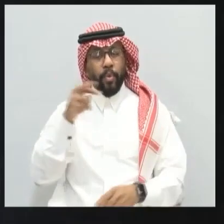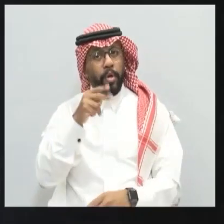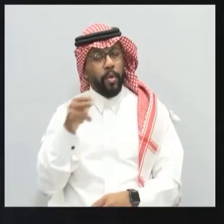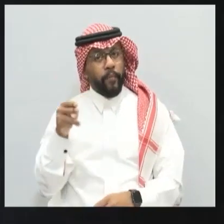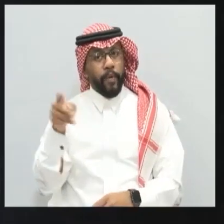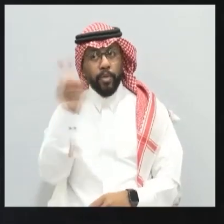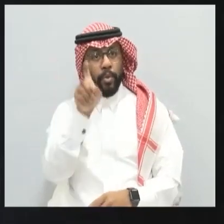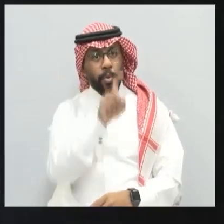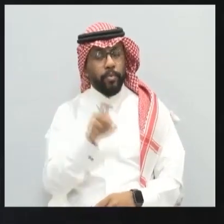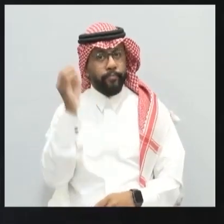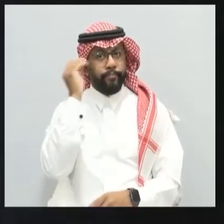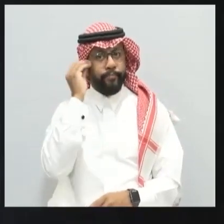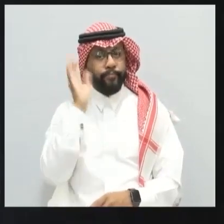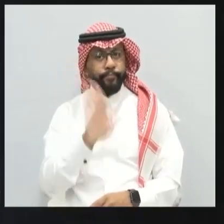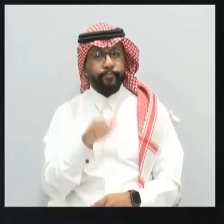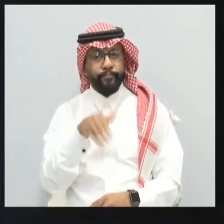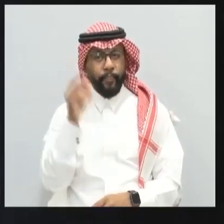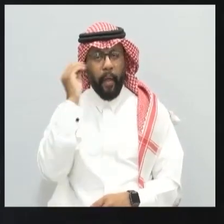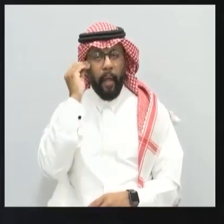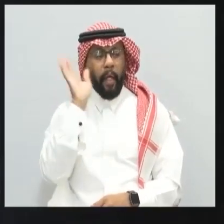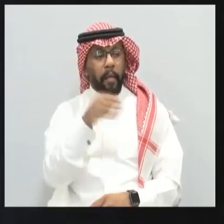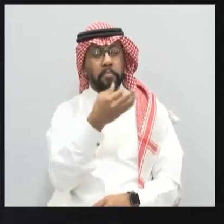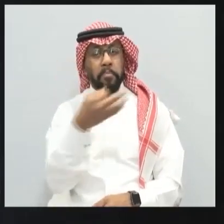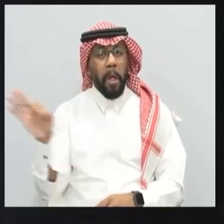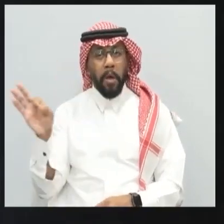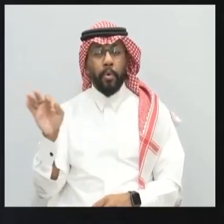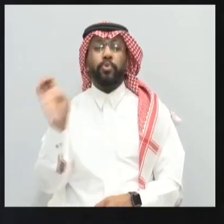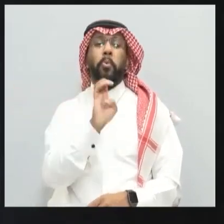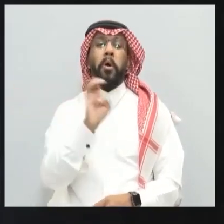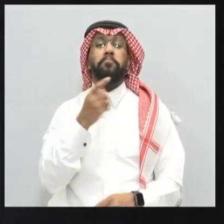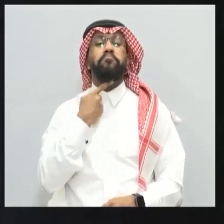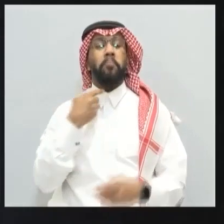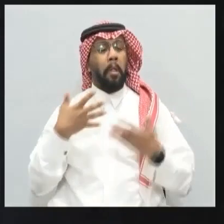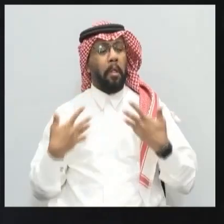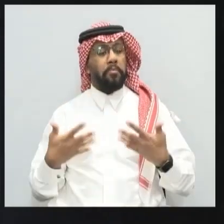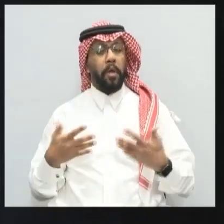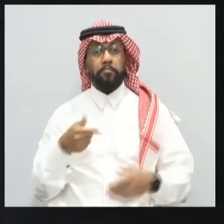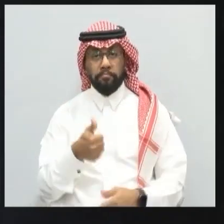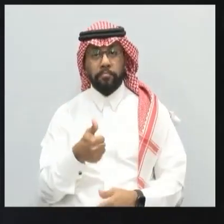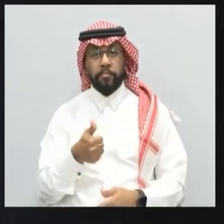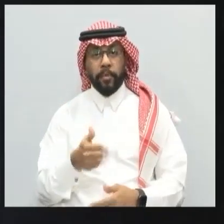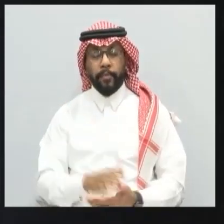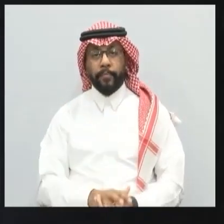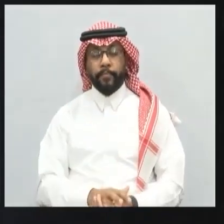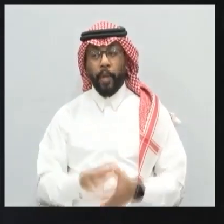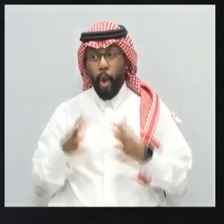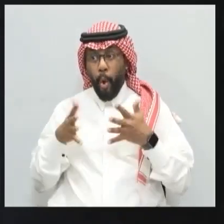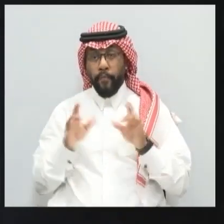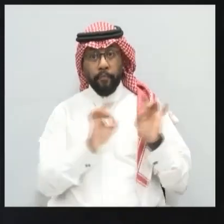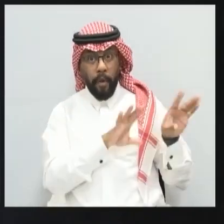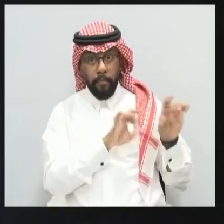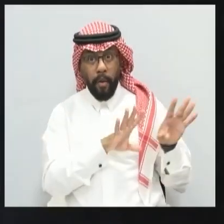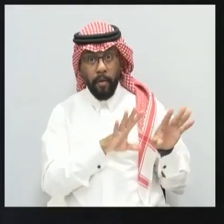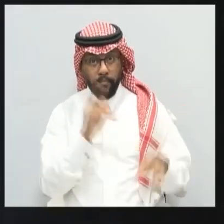حاضرا ذهنيا في اجابتك على هذه الاسئله اذا ما تطرقنا الى حاجز الخوف هل